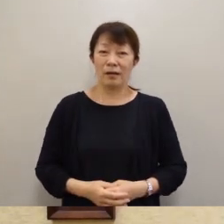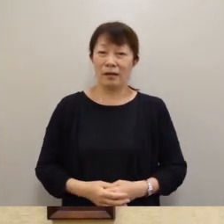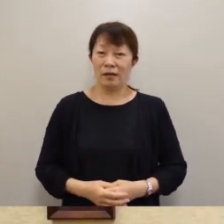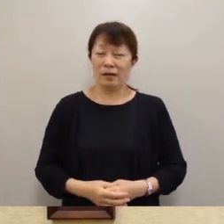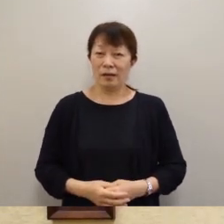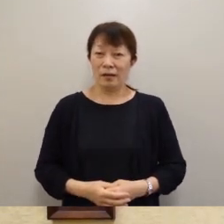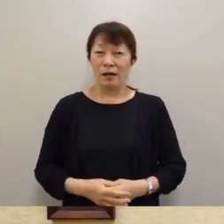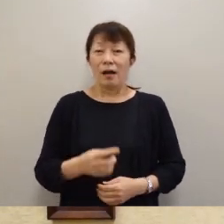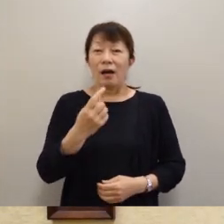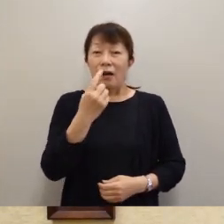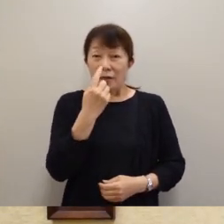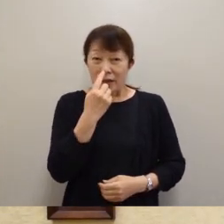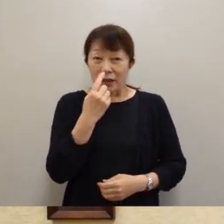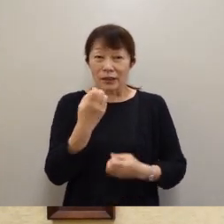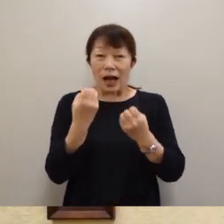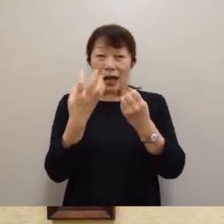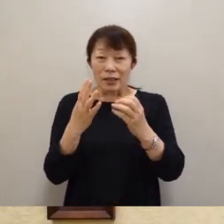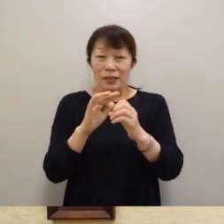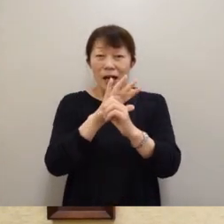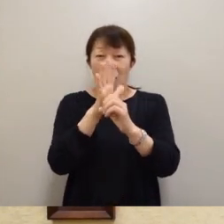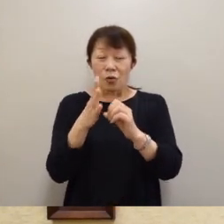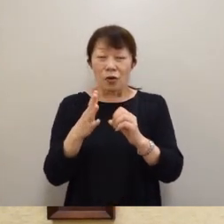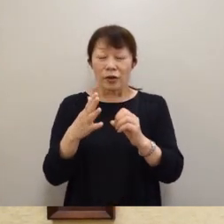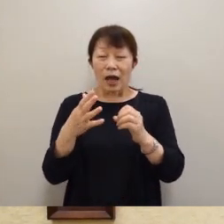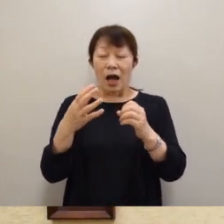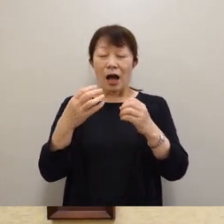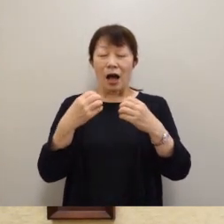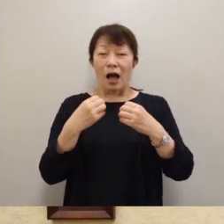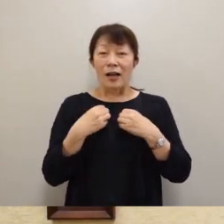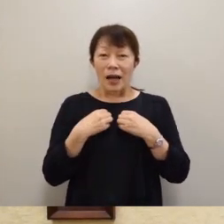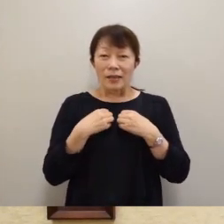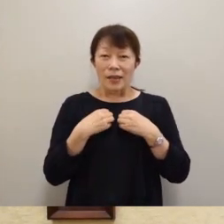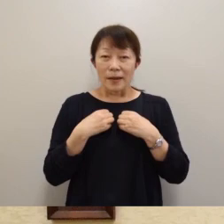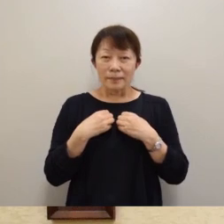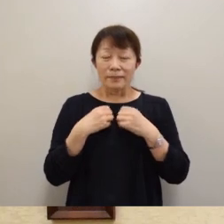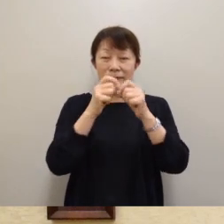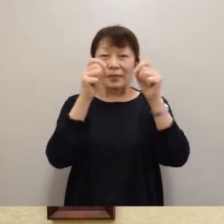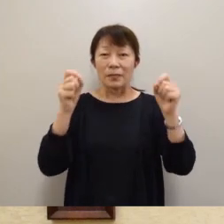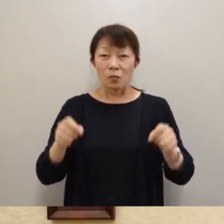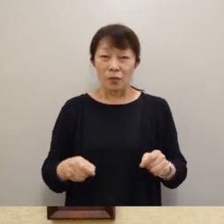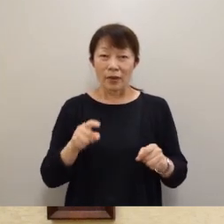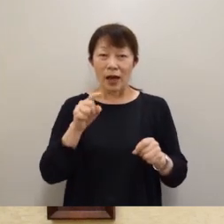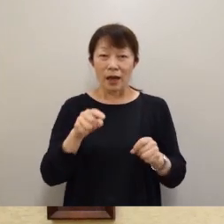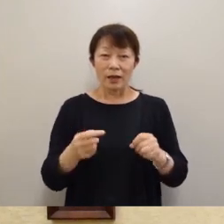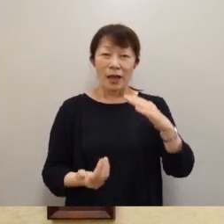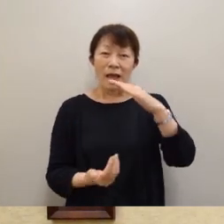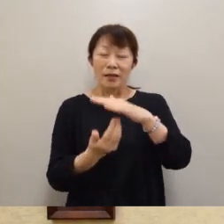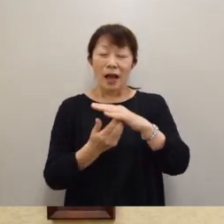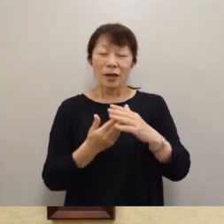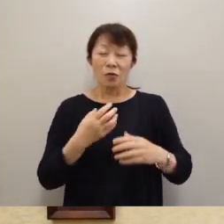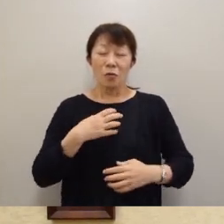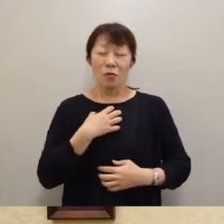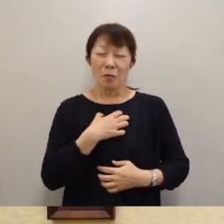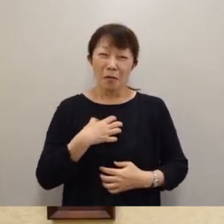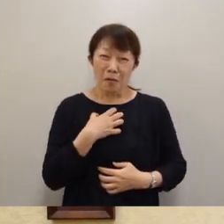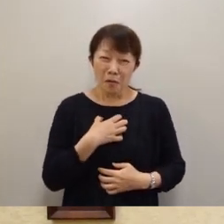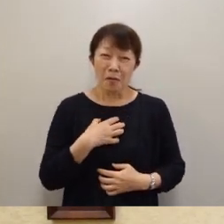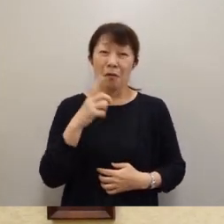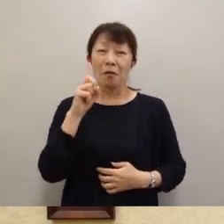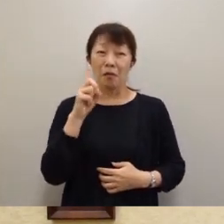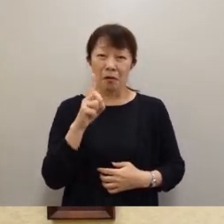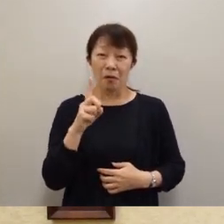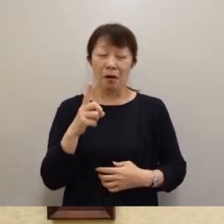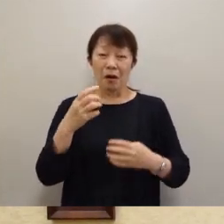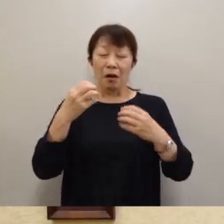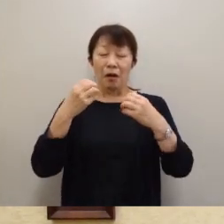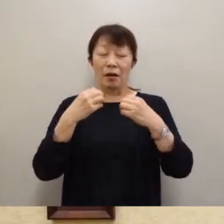これまで私が新型コロナウイルス感染症に関し最も心を痛めたことの一つが、感